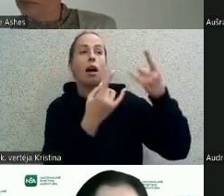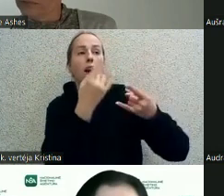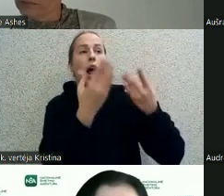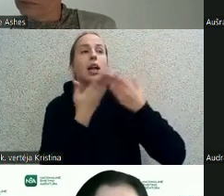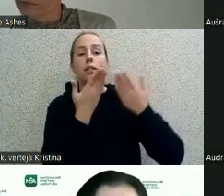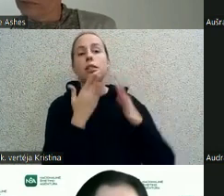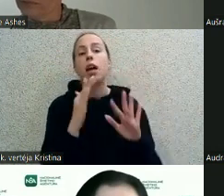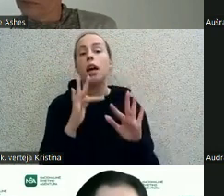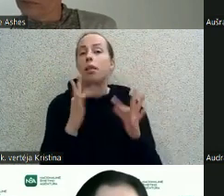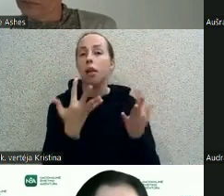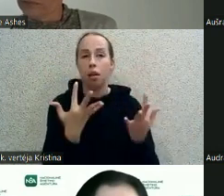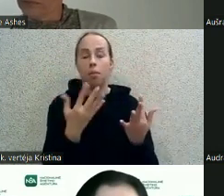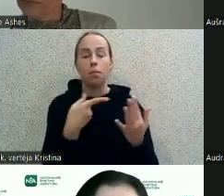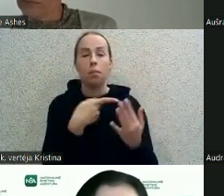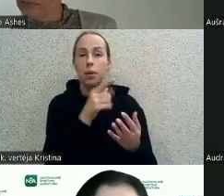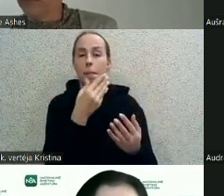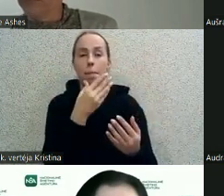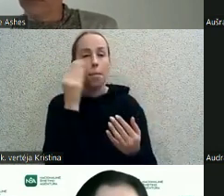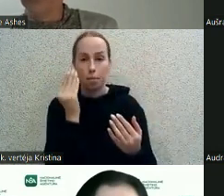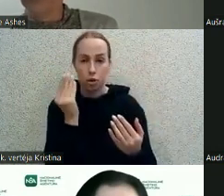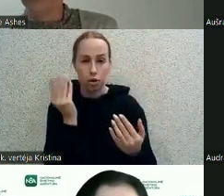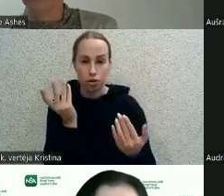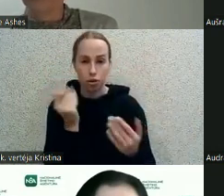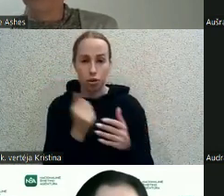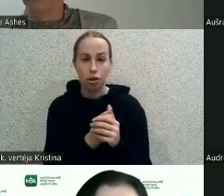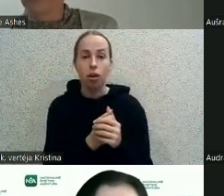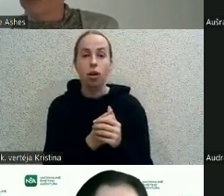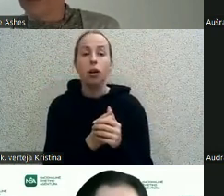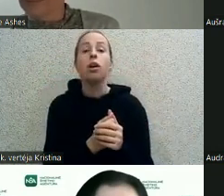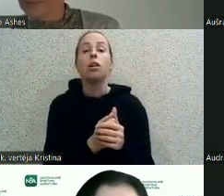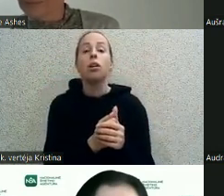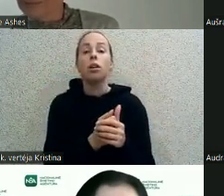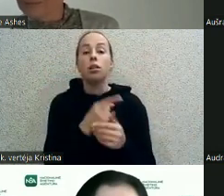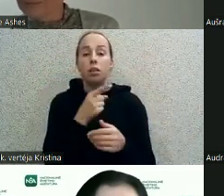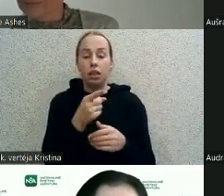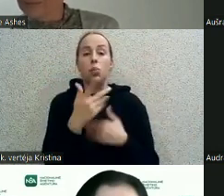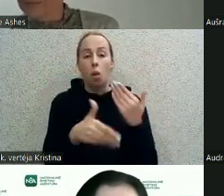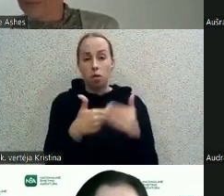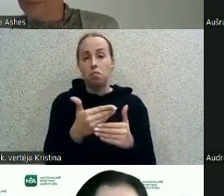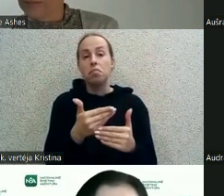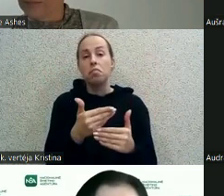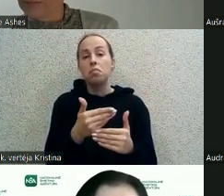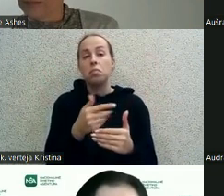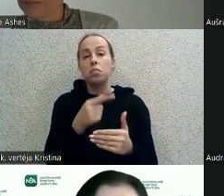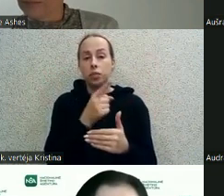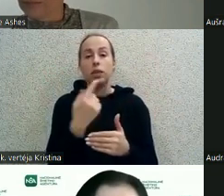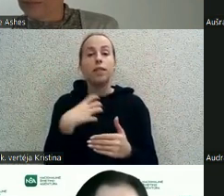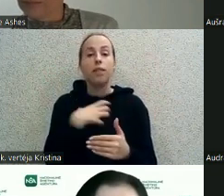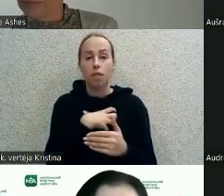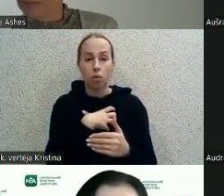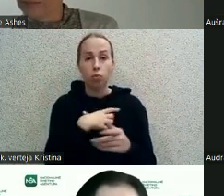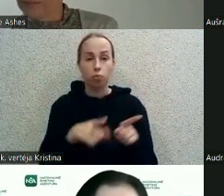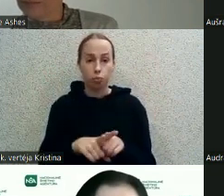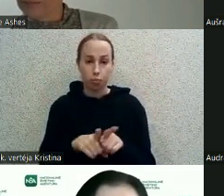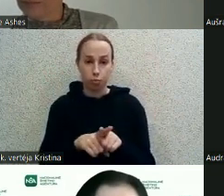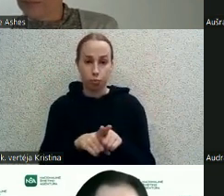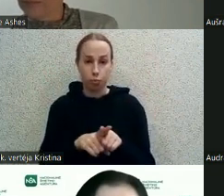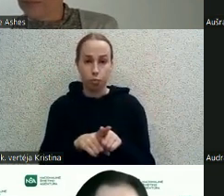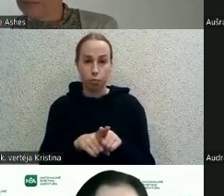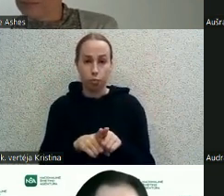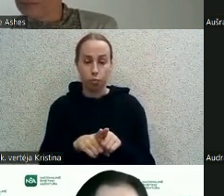paįvairinant skaitimą garsiai. Ir iš tikrųjų tas potencialas yra akivaizdus, jis gali būti dar svarbesnis, bet mes viso